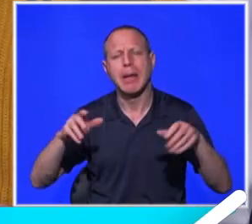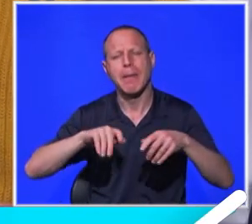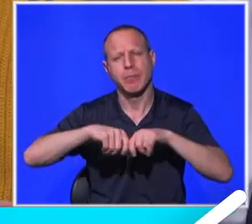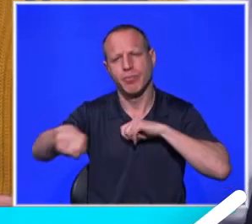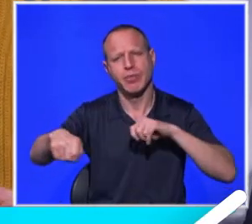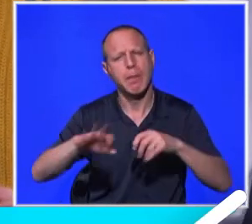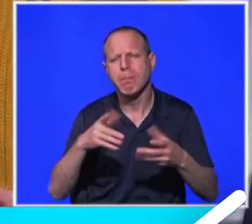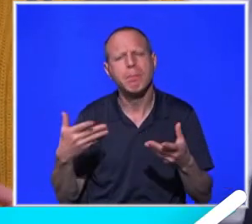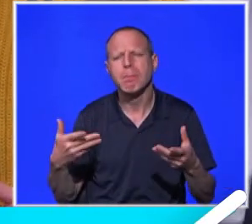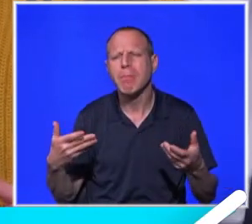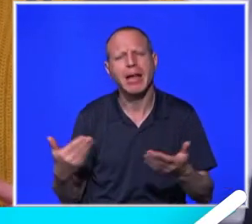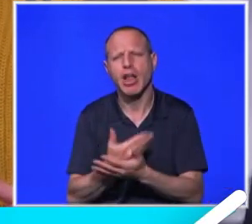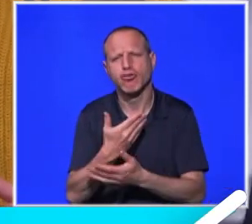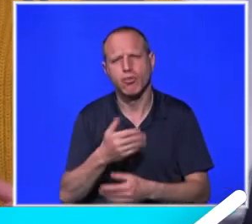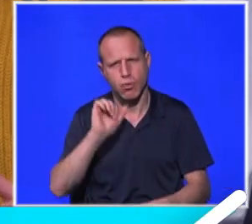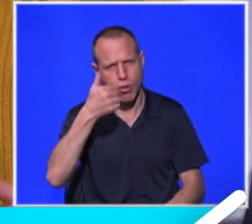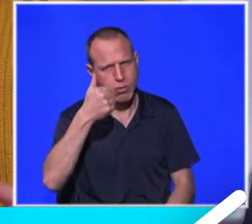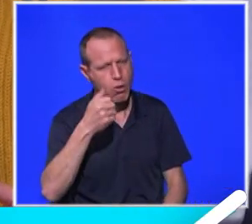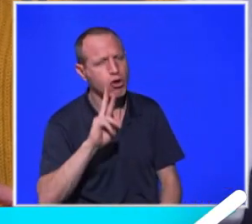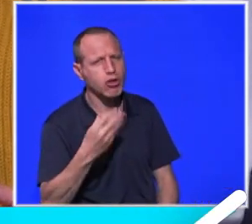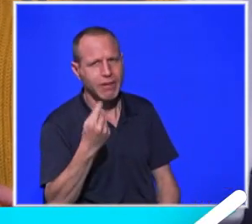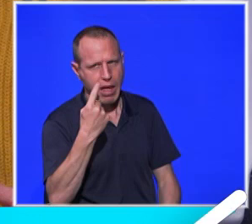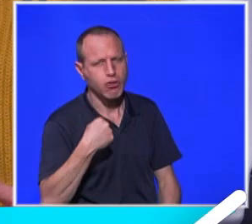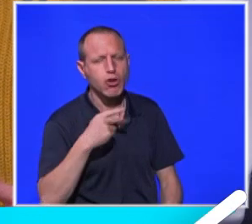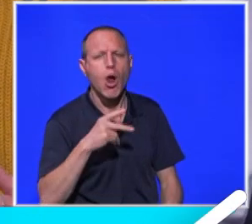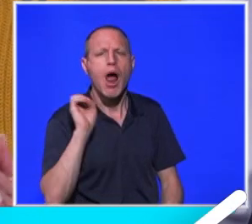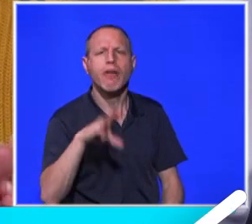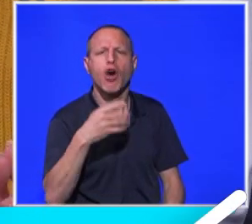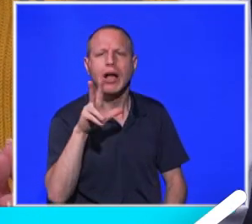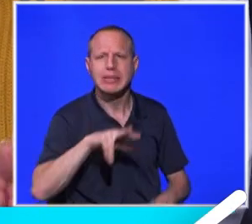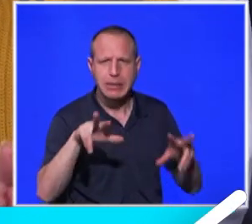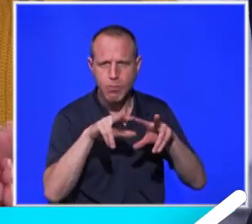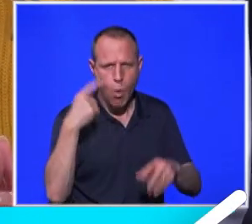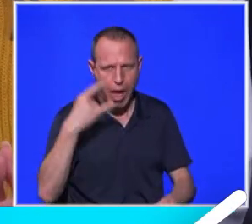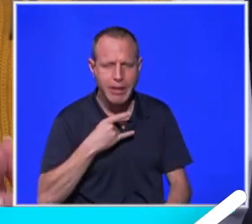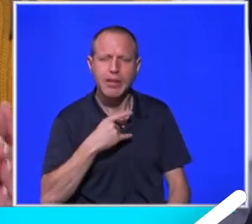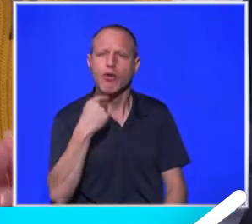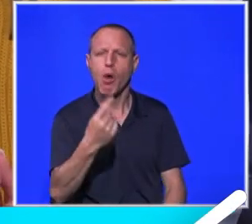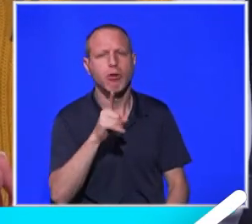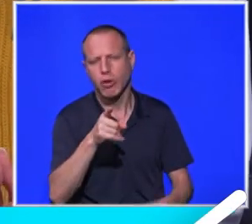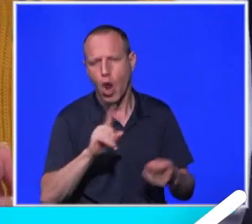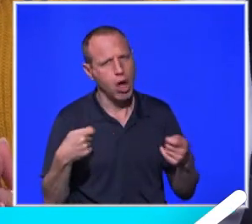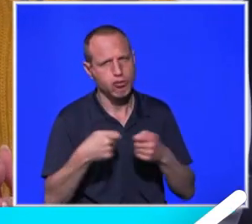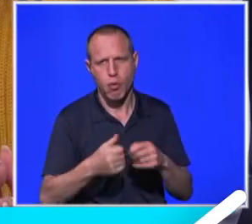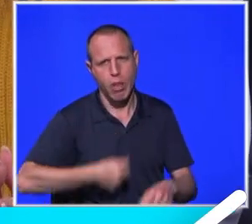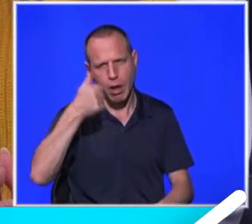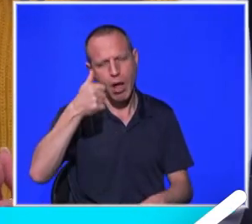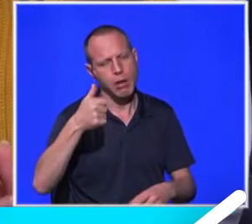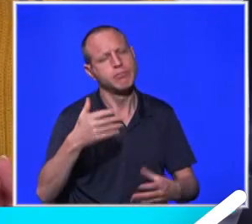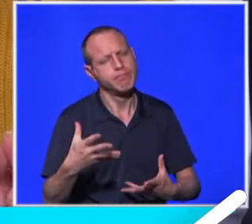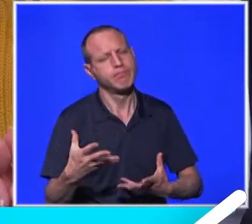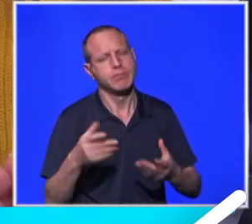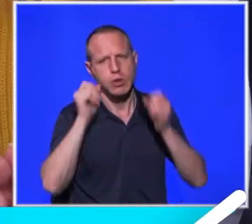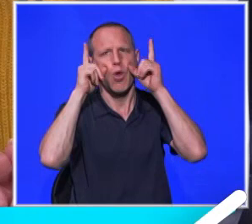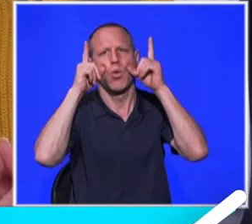כל, יש דבר אחד שאני יכולה לבוא לציבור החרדי ולומר, שזה לא קשור להנהגה, תתעשתו.